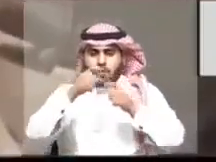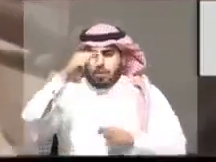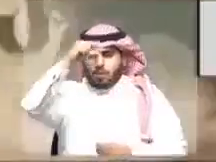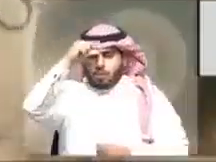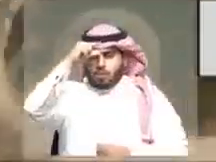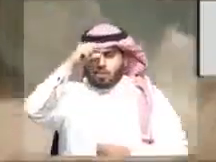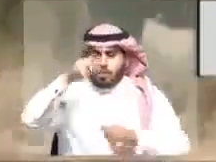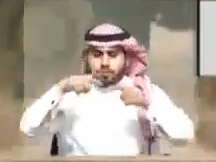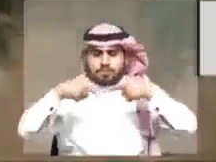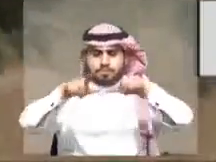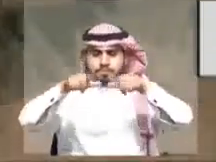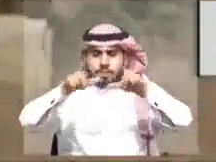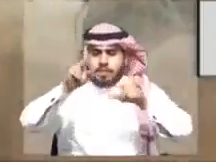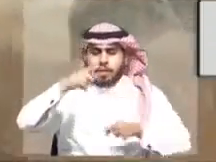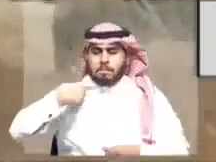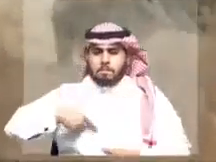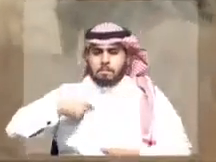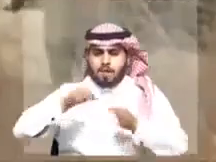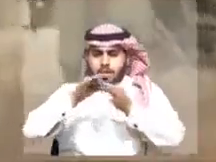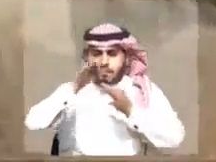في صعدة ويتقدم في البيضاء.